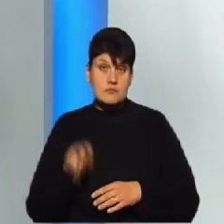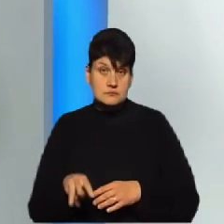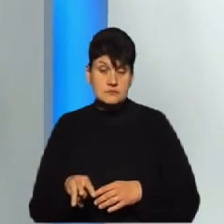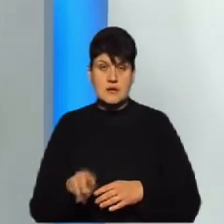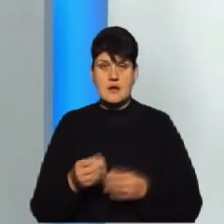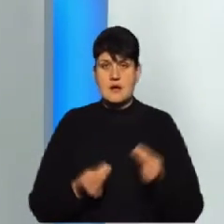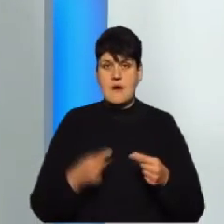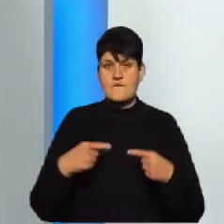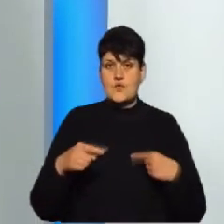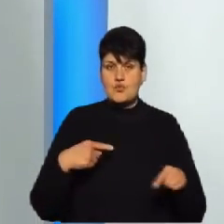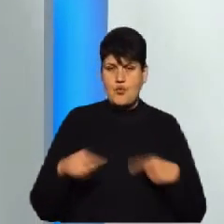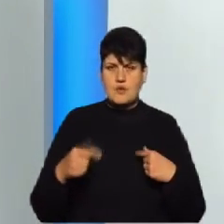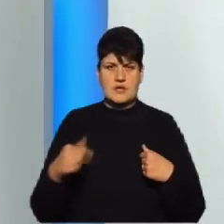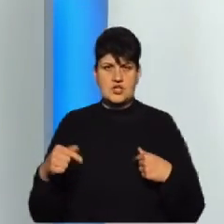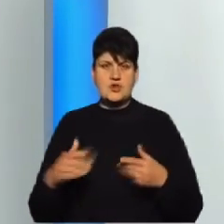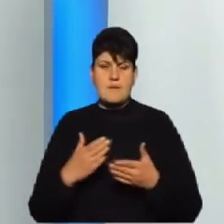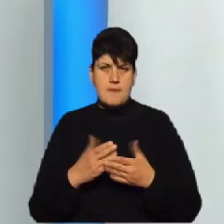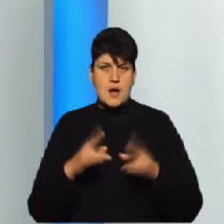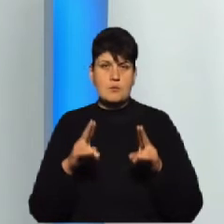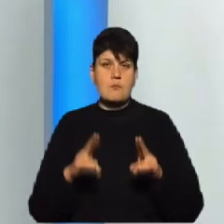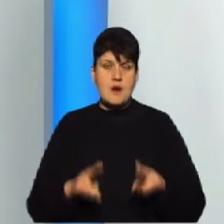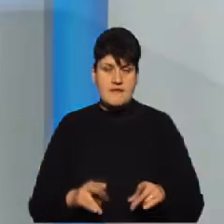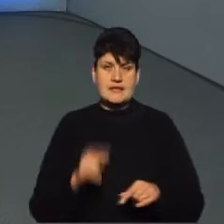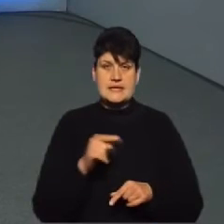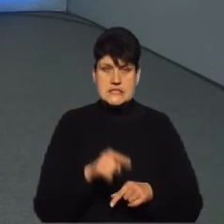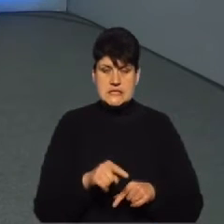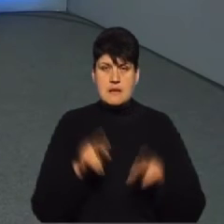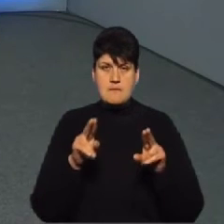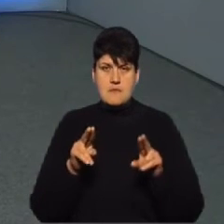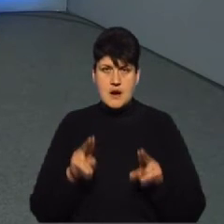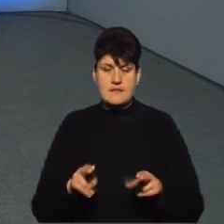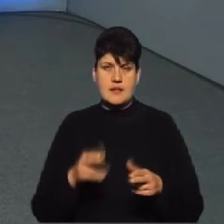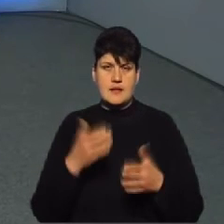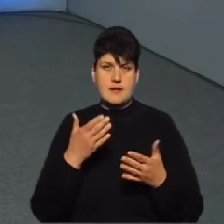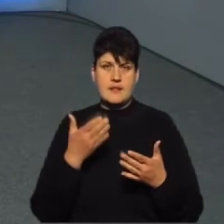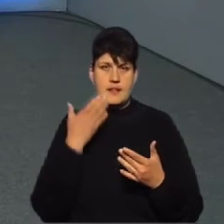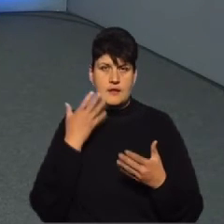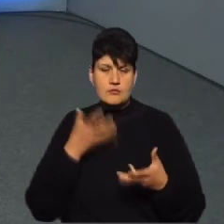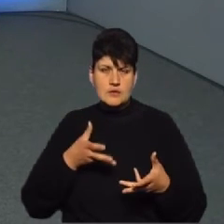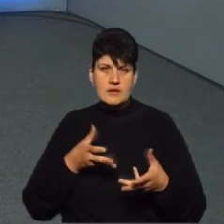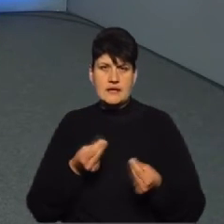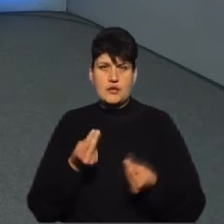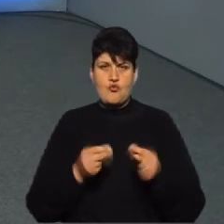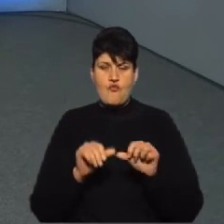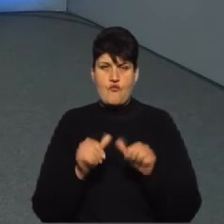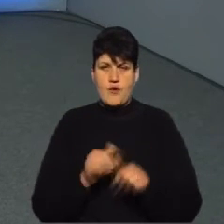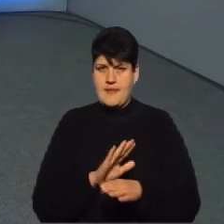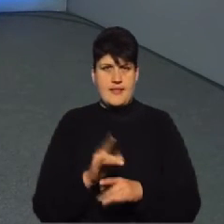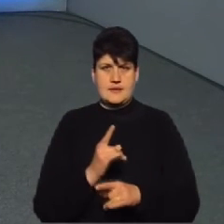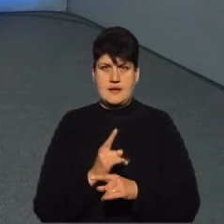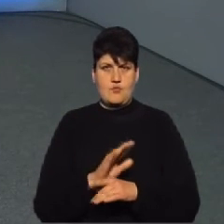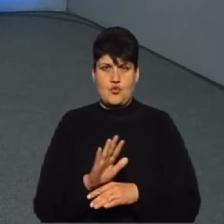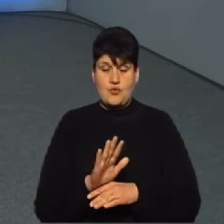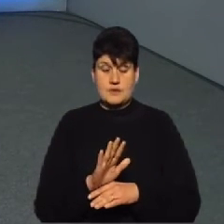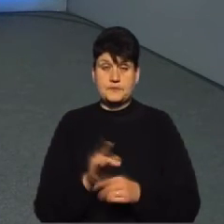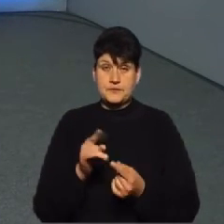якісь правила. І ці правила м'яко нав'язуються через ігрову форму, а не через заборони. І відповідно, західна культура,